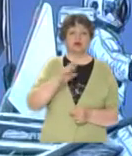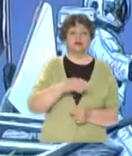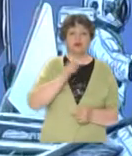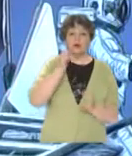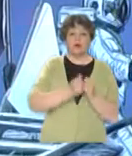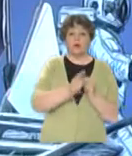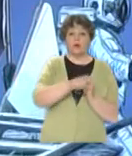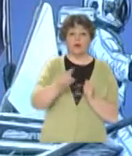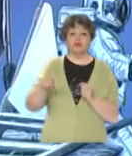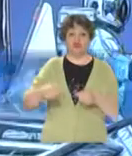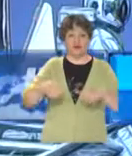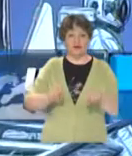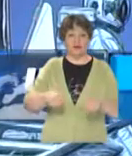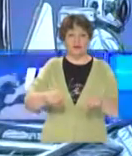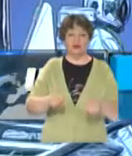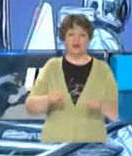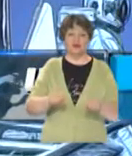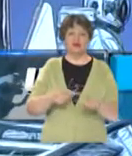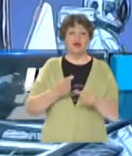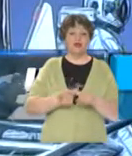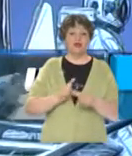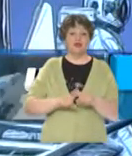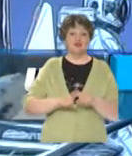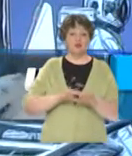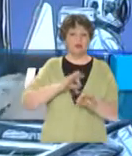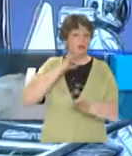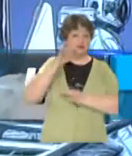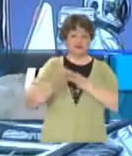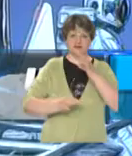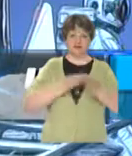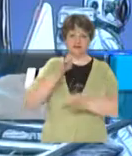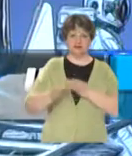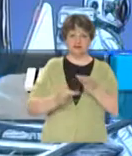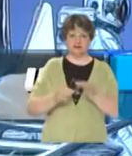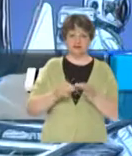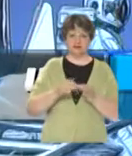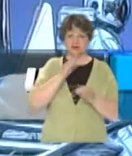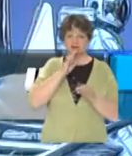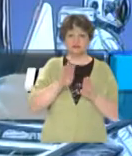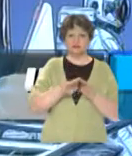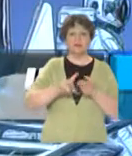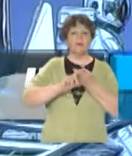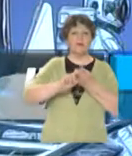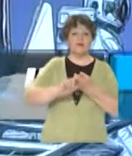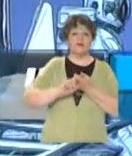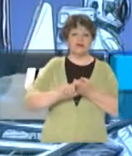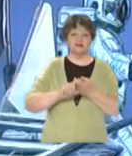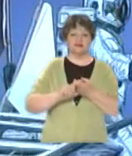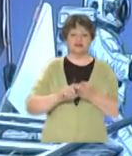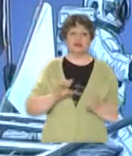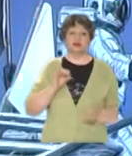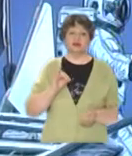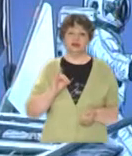байкера це його світ, це все світ байкерський, це космос в певному